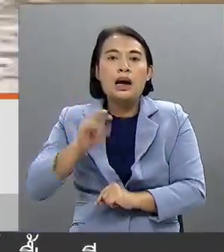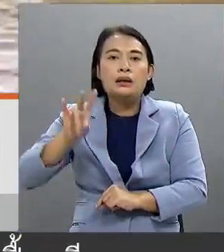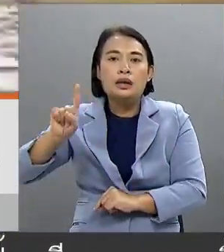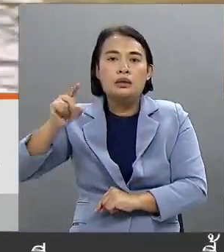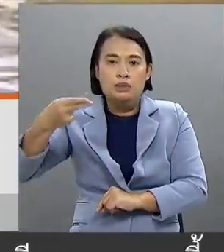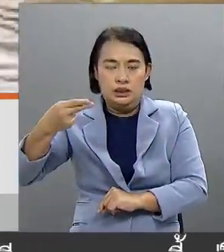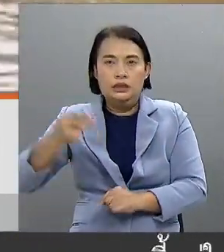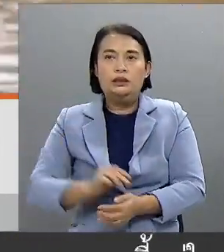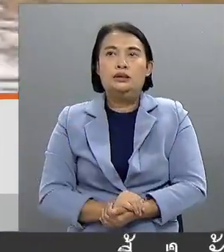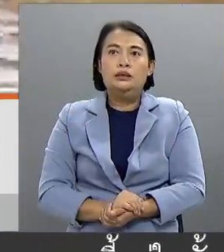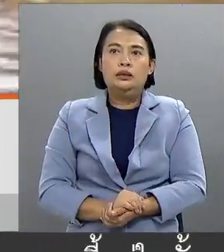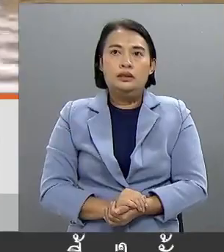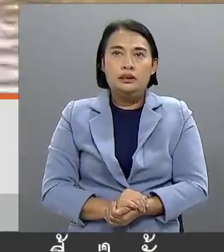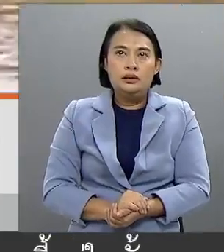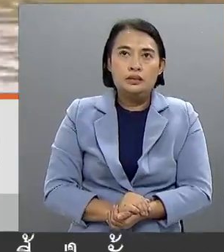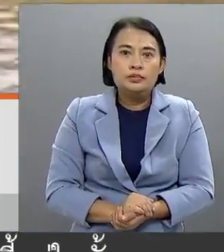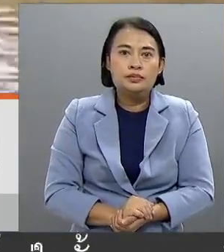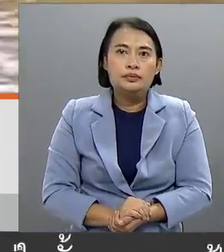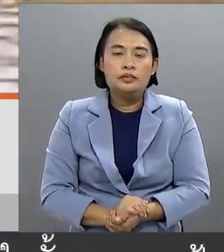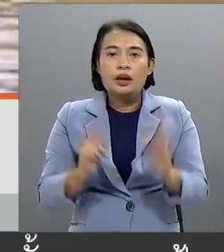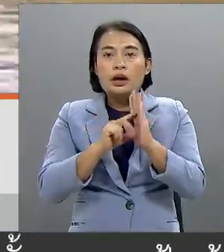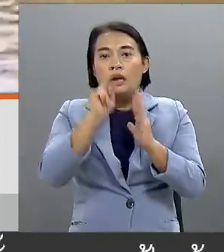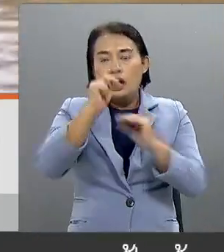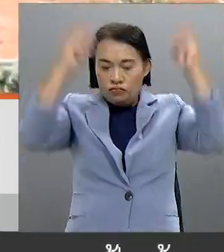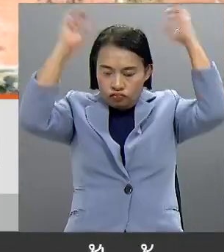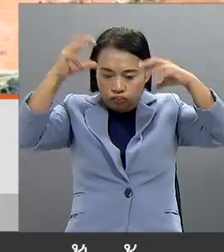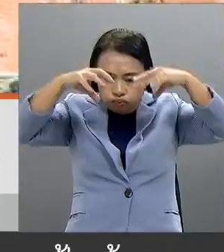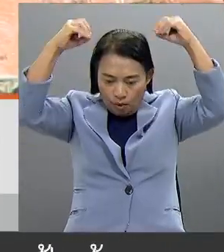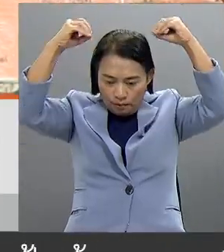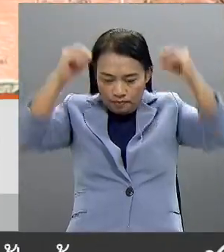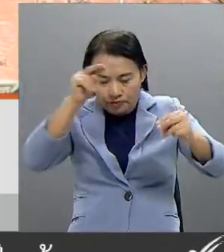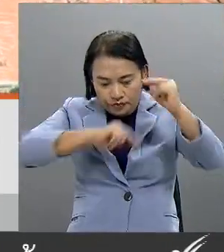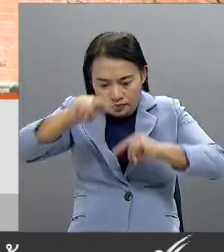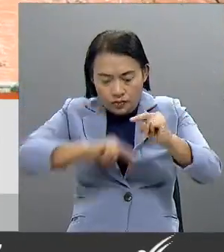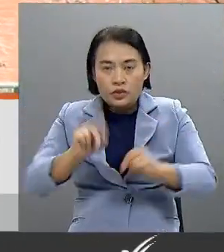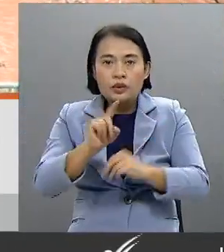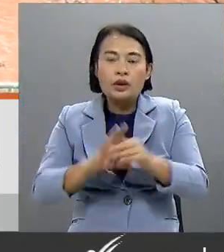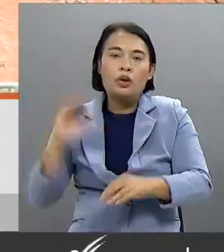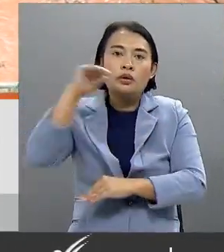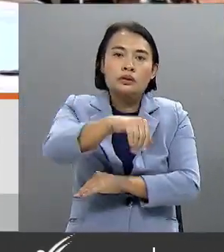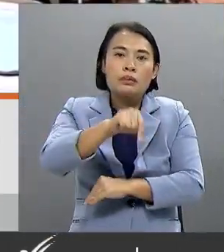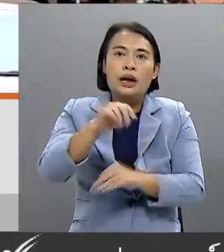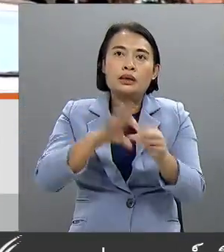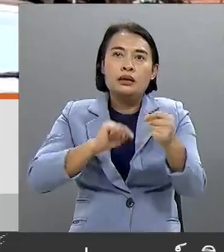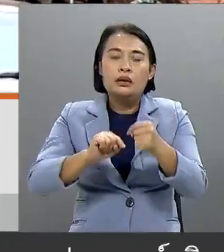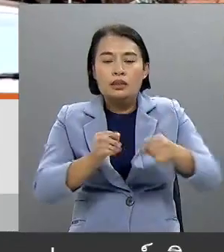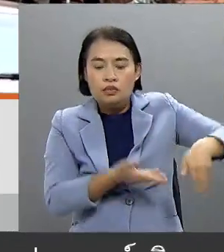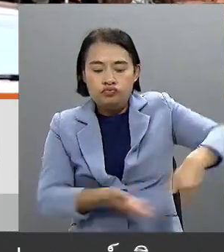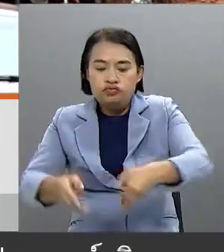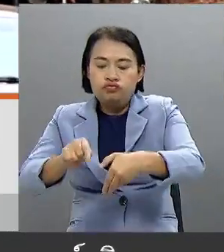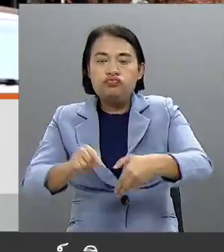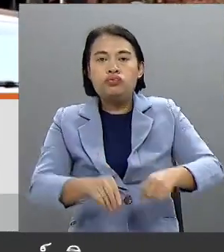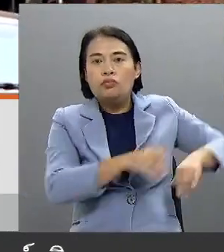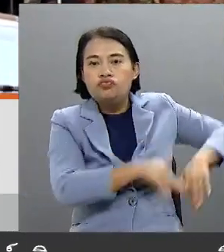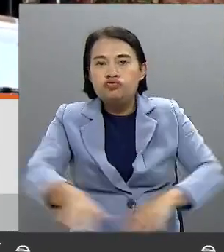ที่จังหวัดน่านหลังฝนหยุดตกเจ้าหน้าที่สำรวจความเสียหายโดยเฉพาะสะพานเชื่อมระหว่างหมู่บ้านที่ถูกน้ำป่าพัดเสียหายในอำเภอเวียงส